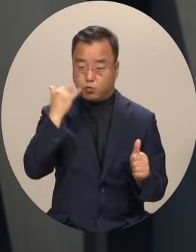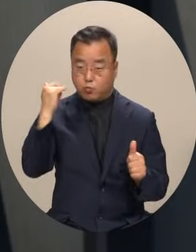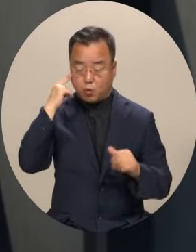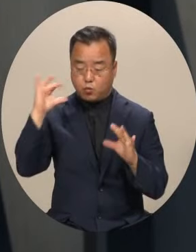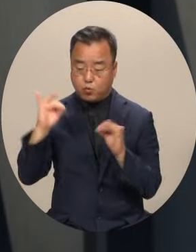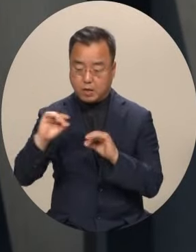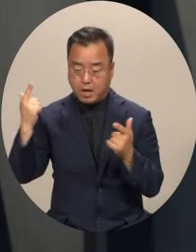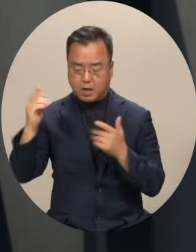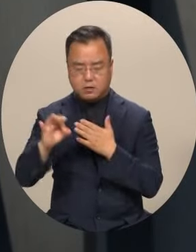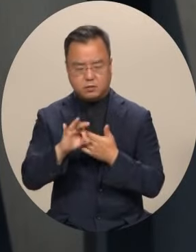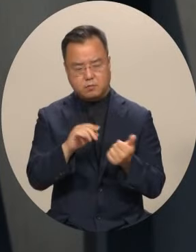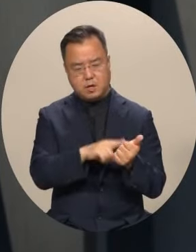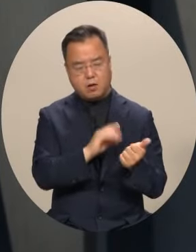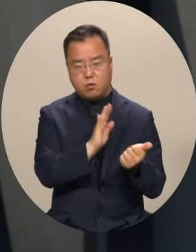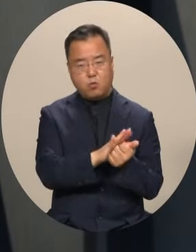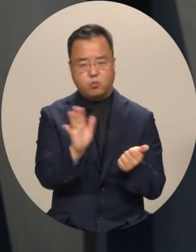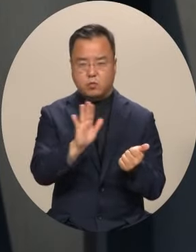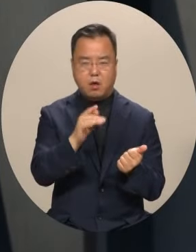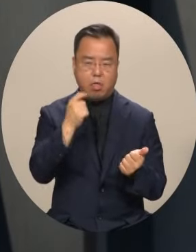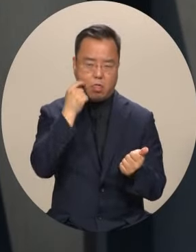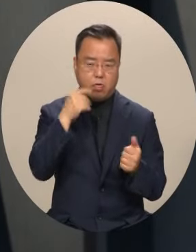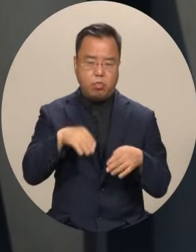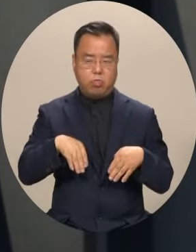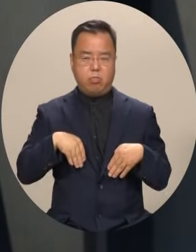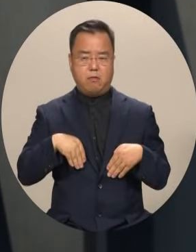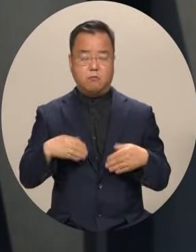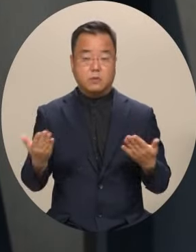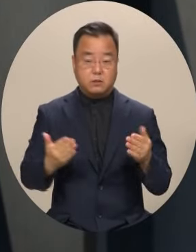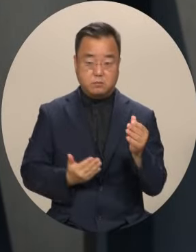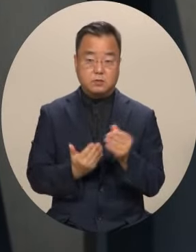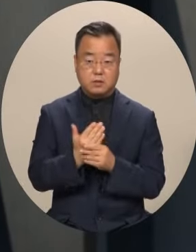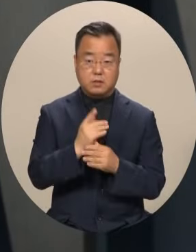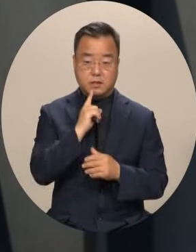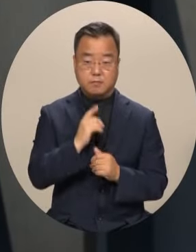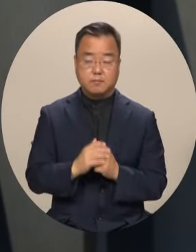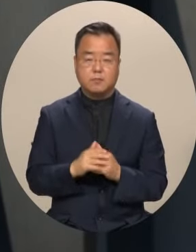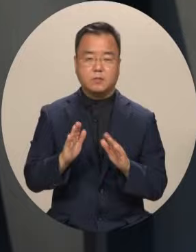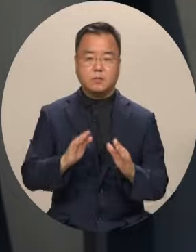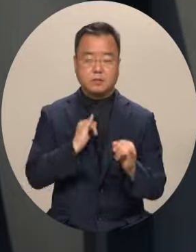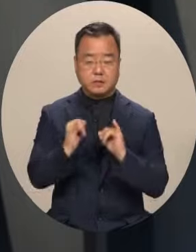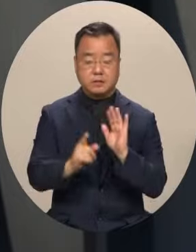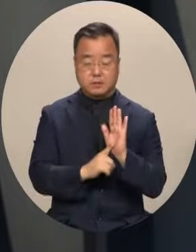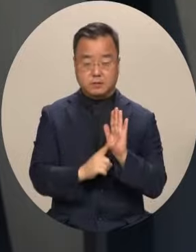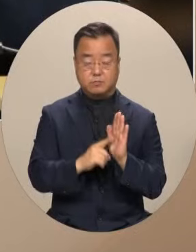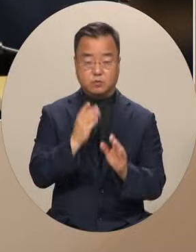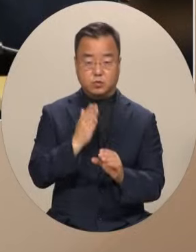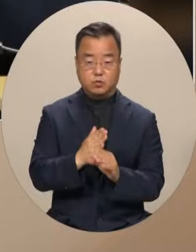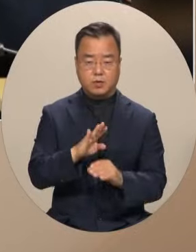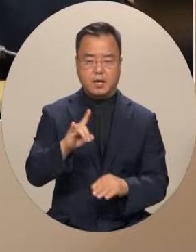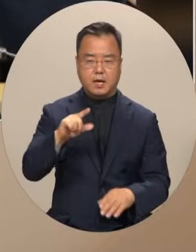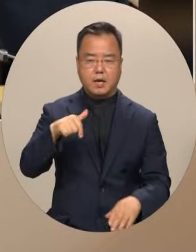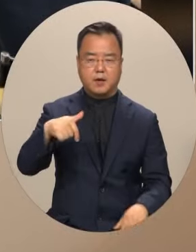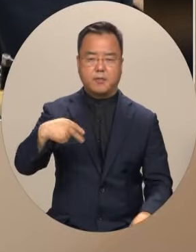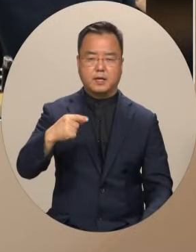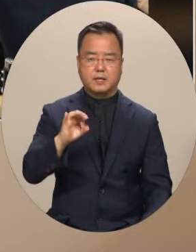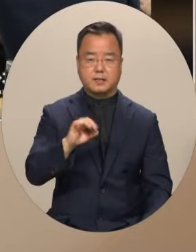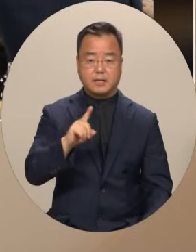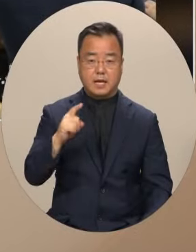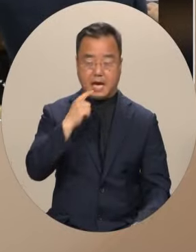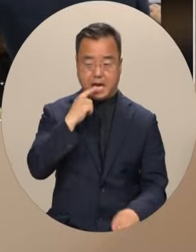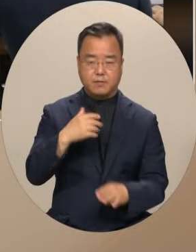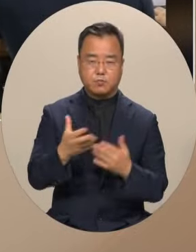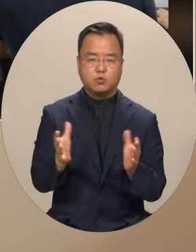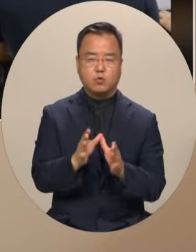상황 이 표면에 나타난 것이라는 지적도 나옵니다 예 오늘 기자 배견 장엔 백승아 더불어민주당 국회의원도 함께